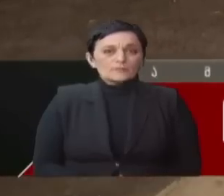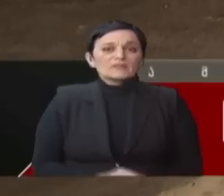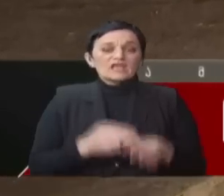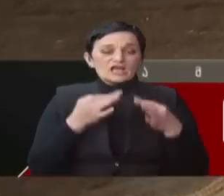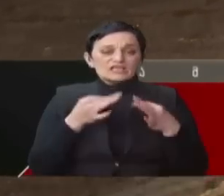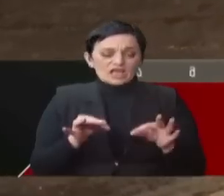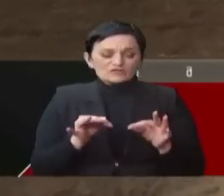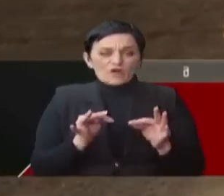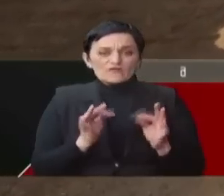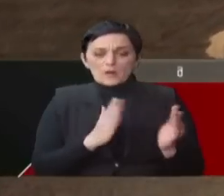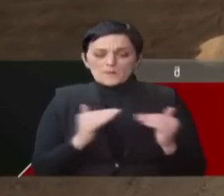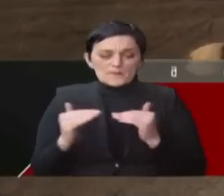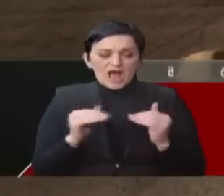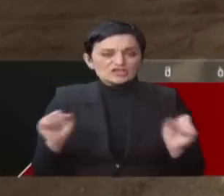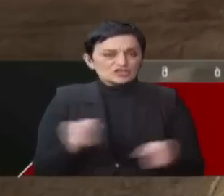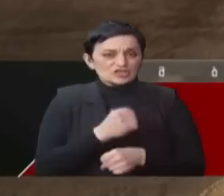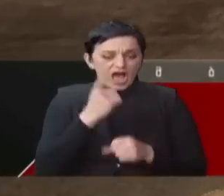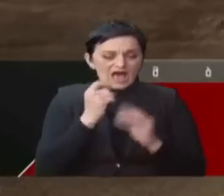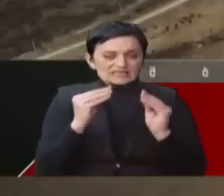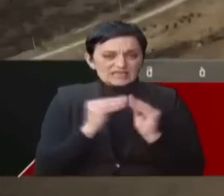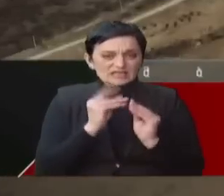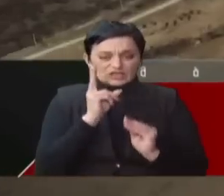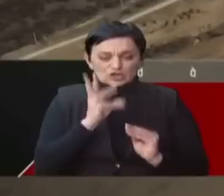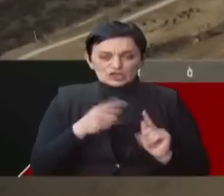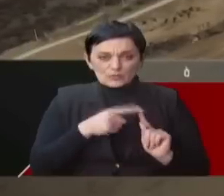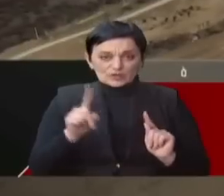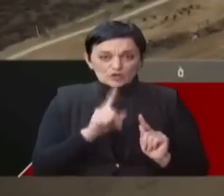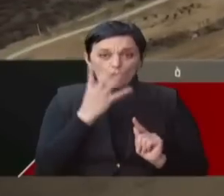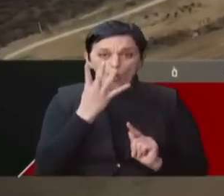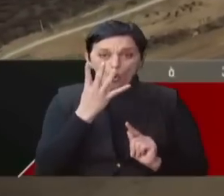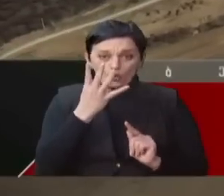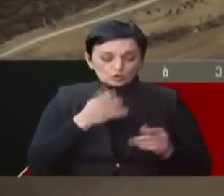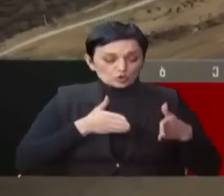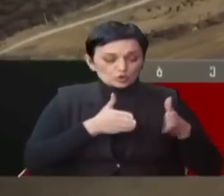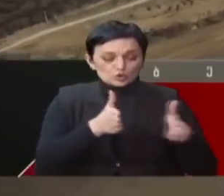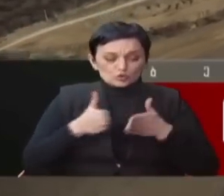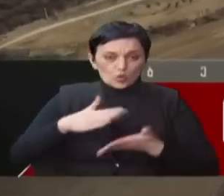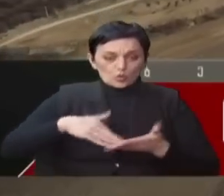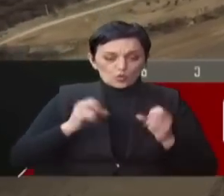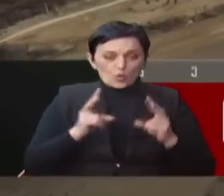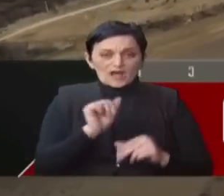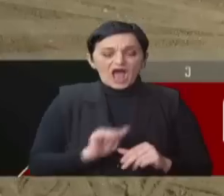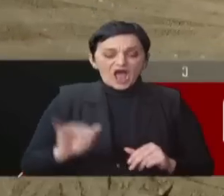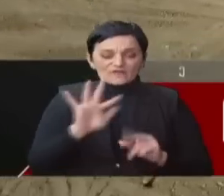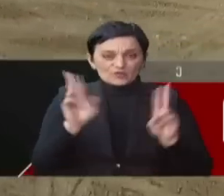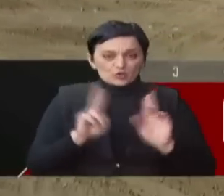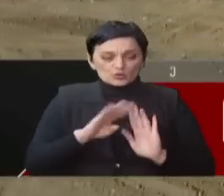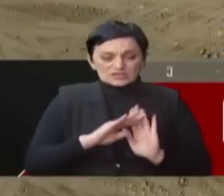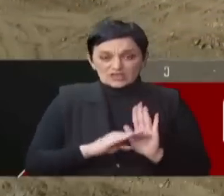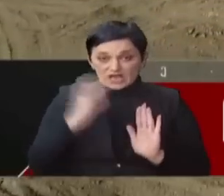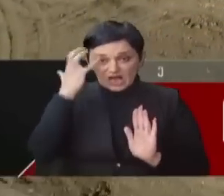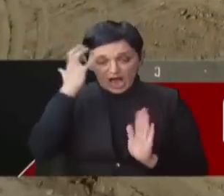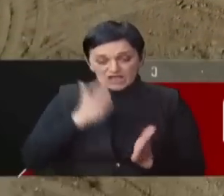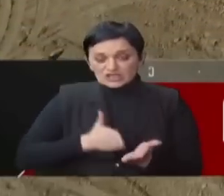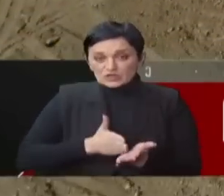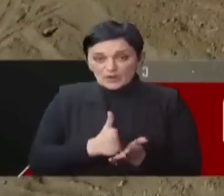Დაშვებული მაქსიმალური სიჩქარე 110 კილომეტრი საათში, 4 მოძრაობის ზოლი და უსაფრთხოების ევრო სტანდარტები. კახეთის